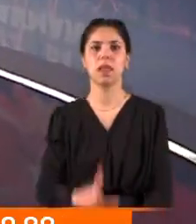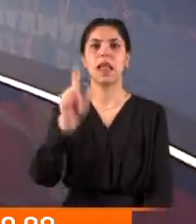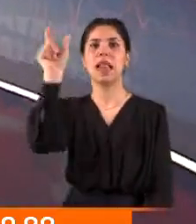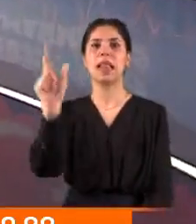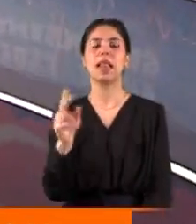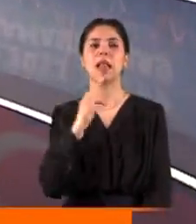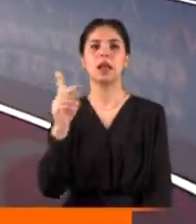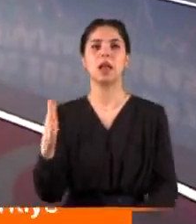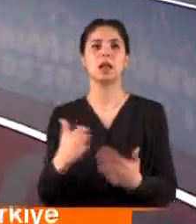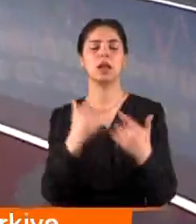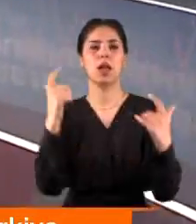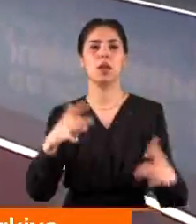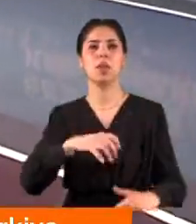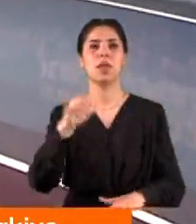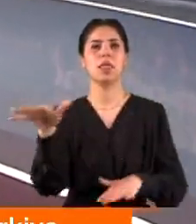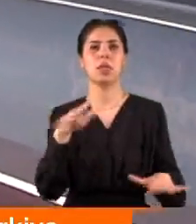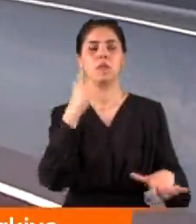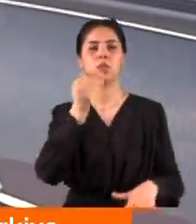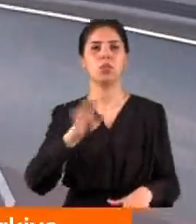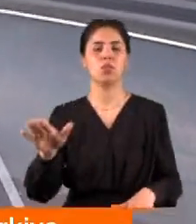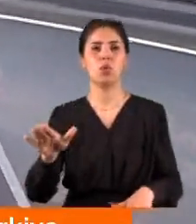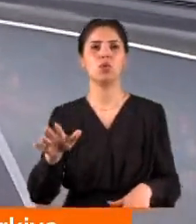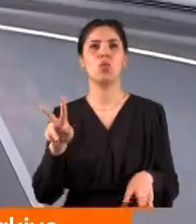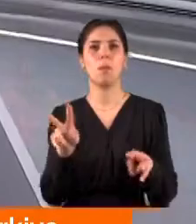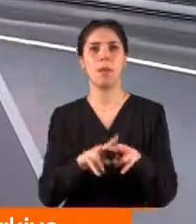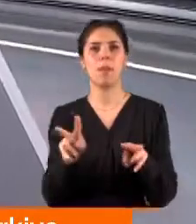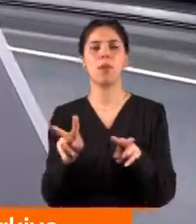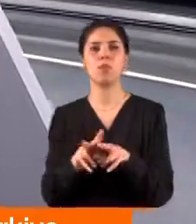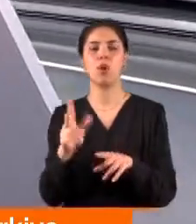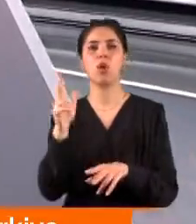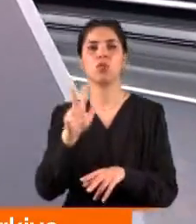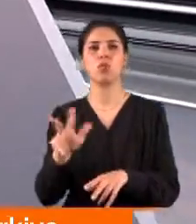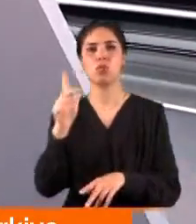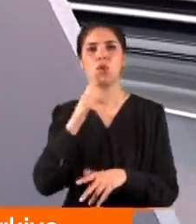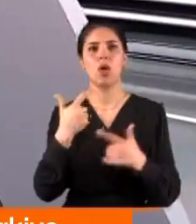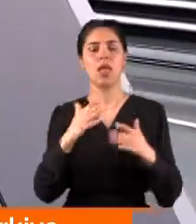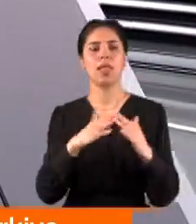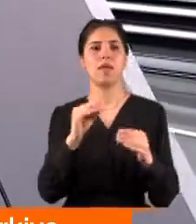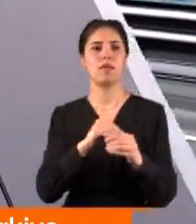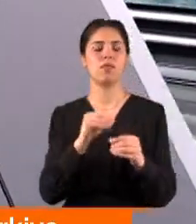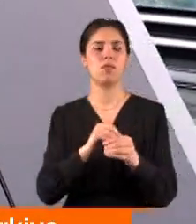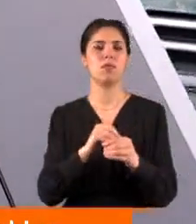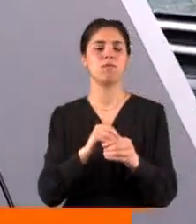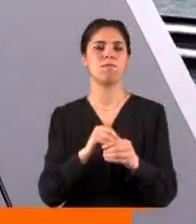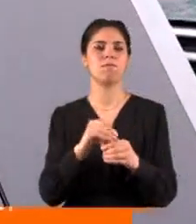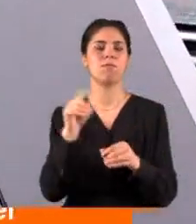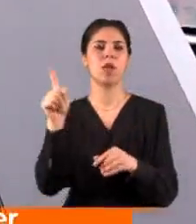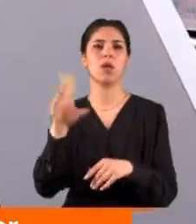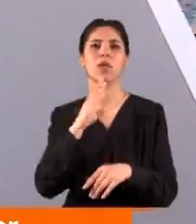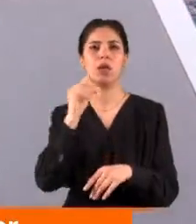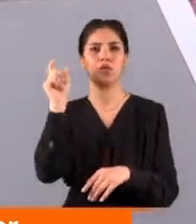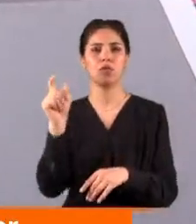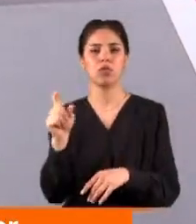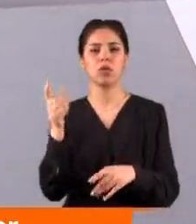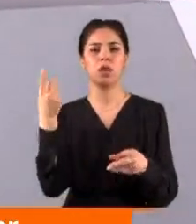Leyla Cansoy, Kahramanmaraş merkezi depremleri 3 çocuğu Mehmet, Murat ve Aysel Cansoy ile birlikte Hatay'daki evlerinde yakalandı. Genç kız cansız